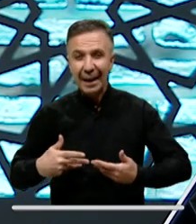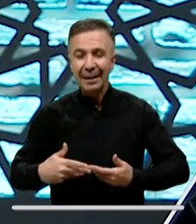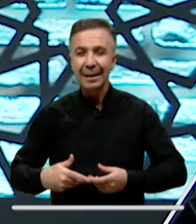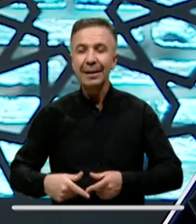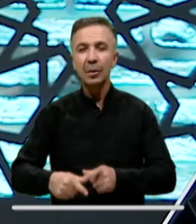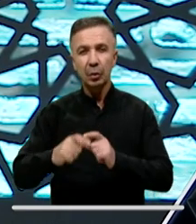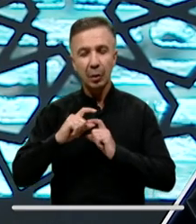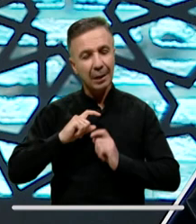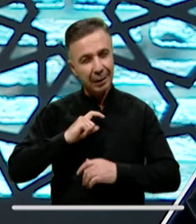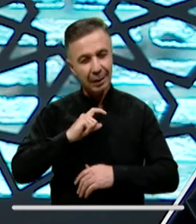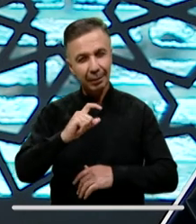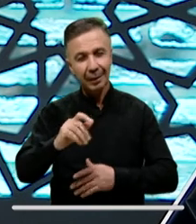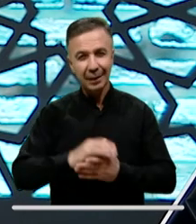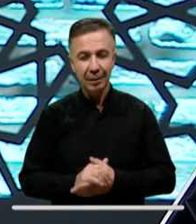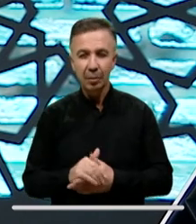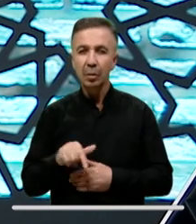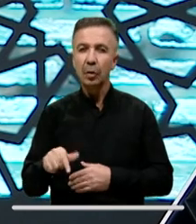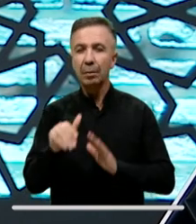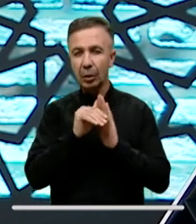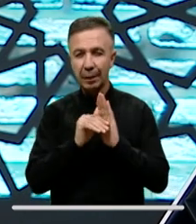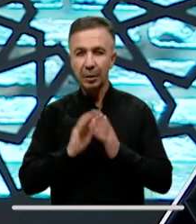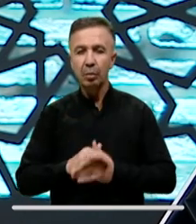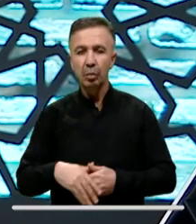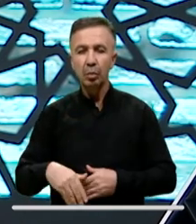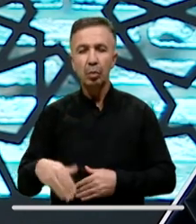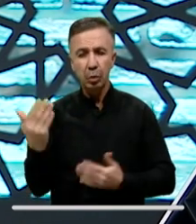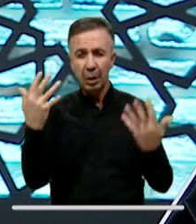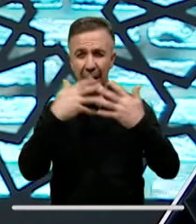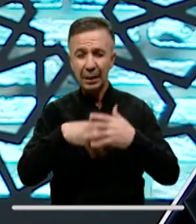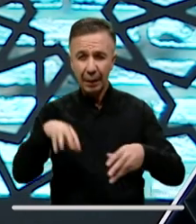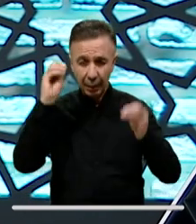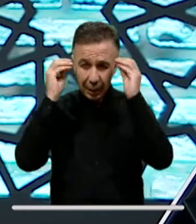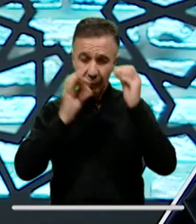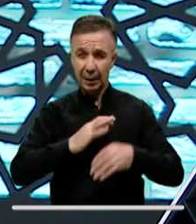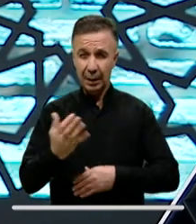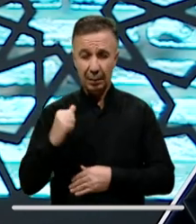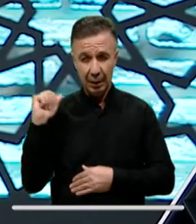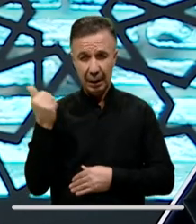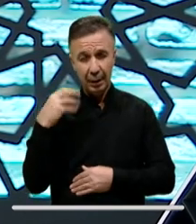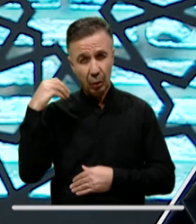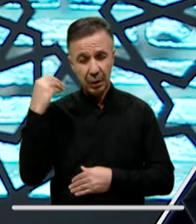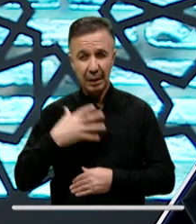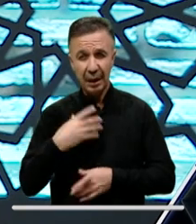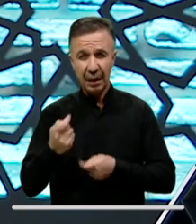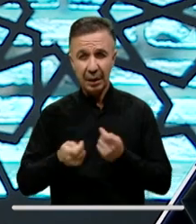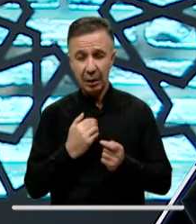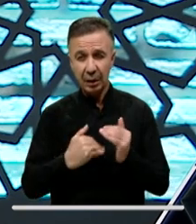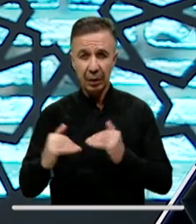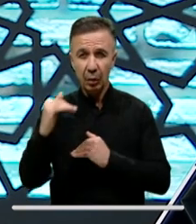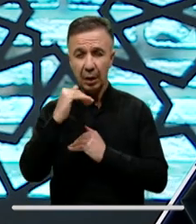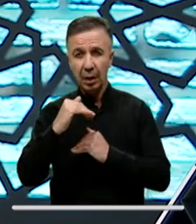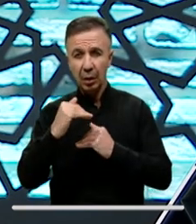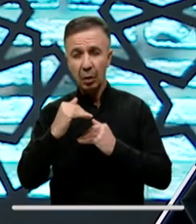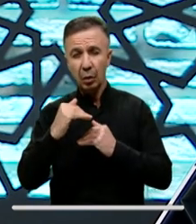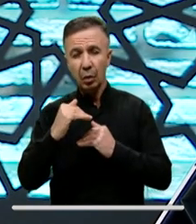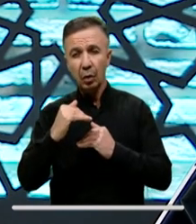içerikli sorulara cevap bulmak adına buradayız. Bu akşam ilminden istifade edeceğimiz kıymetli hocamız, Diyanet İşleri Başkanlığı Din İşleri Yüksek